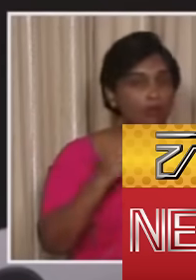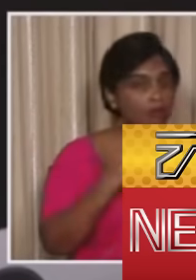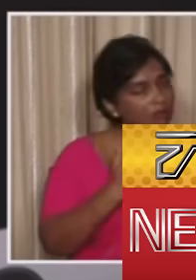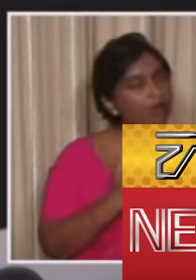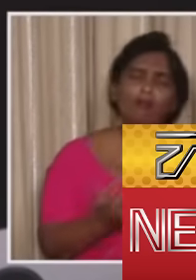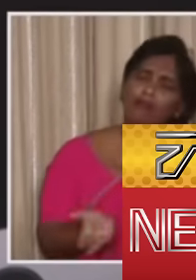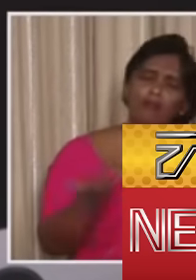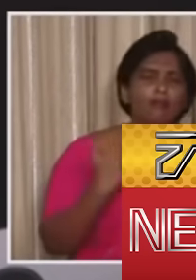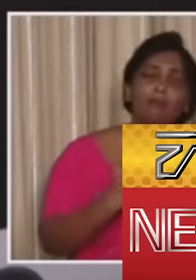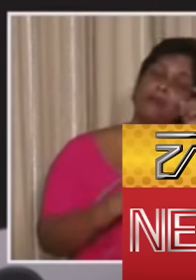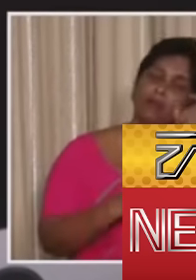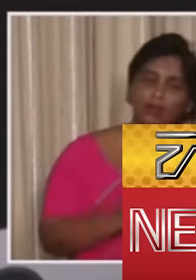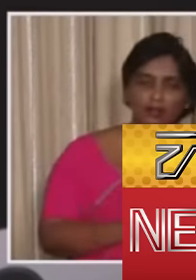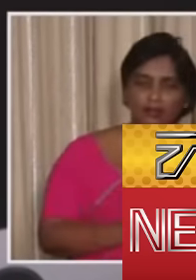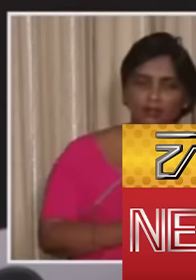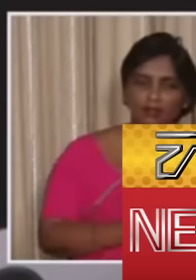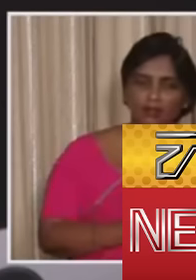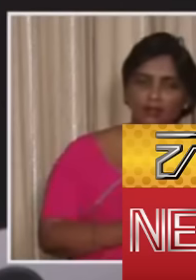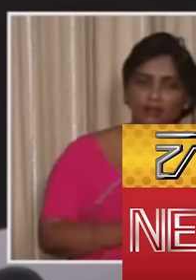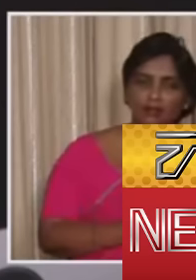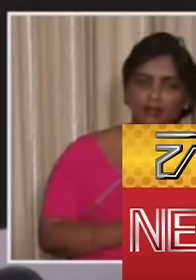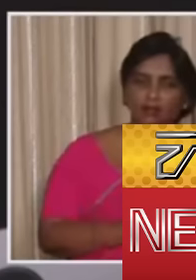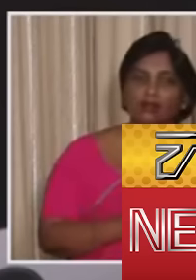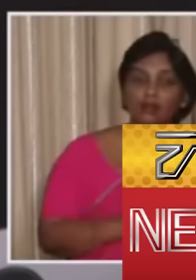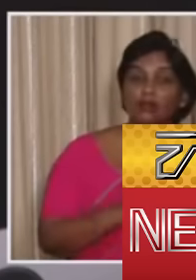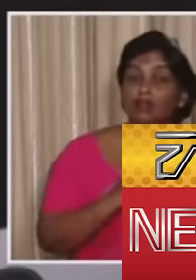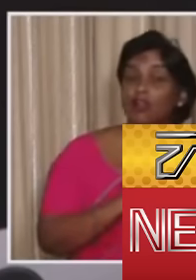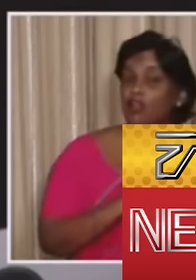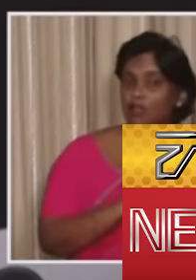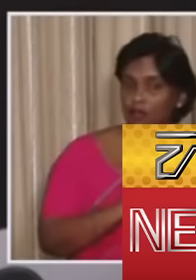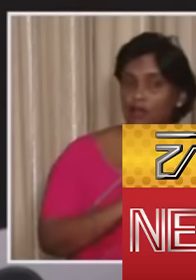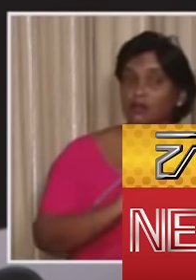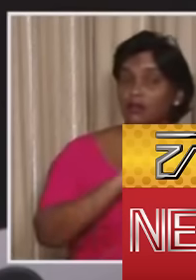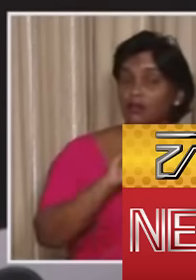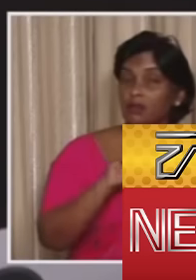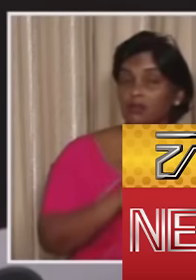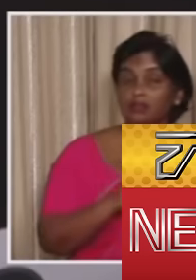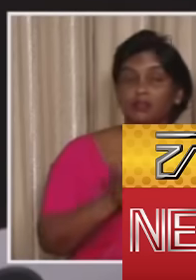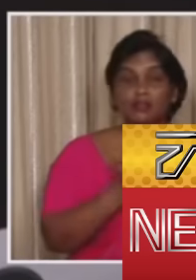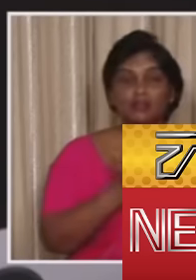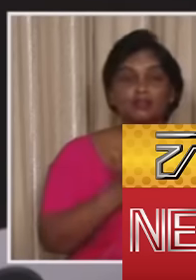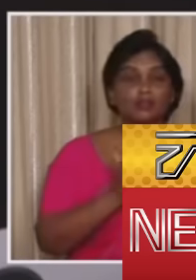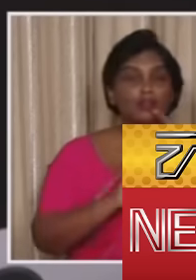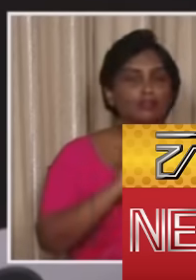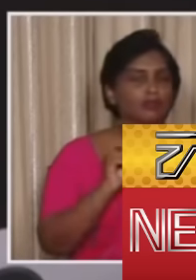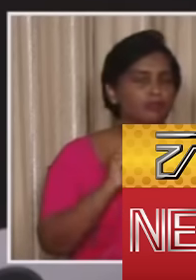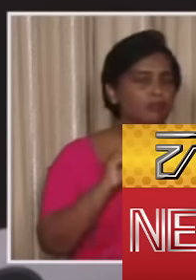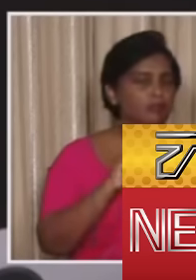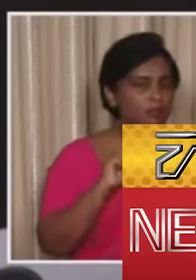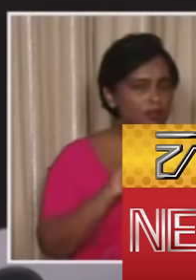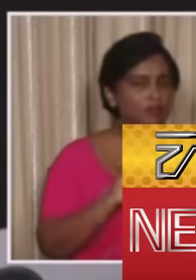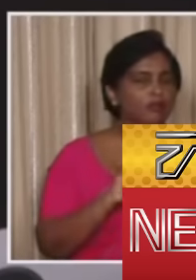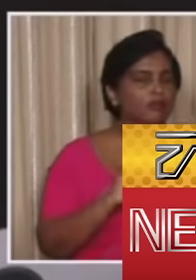හා බලන්නකො. හරි. තියෙන්නේ මොකද්ද? රට ඇතුලේ බහණ්ඩා සේවානේ මේ ආර්ථික අර්බුදයේ